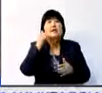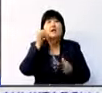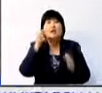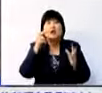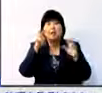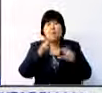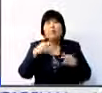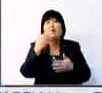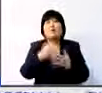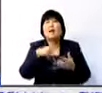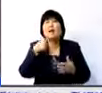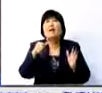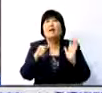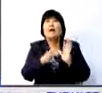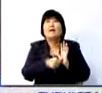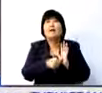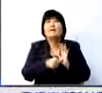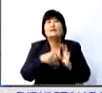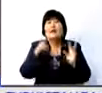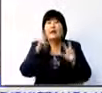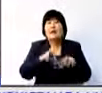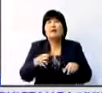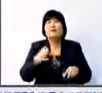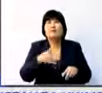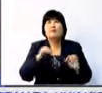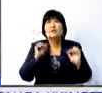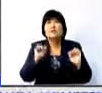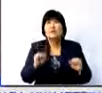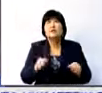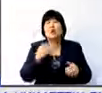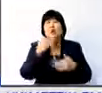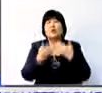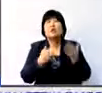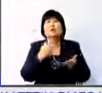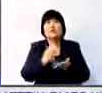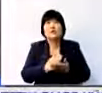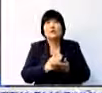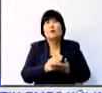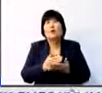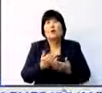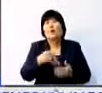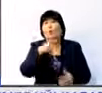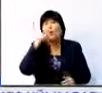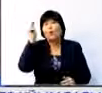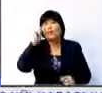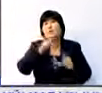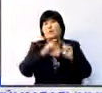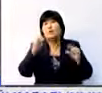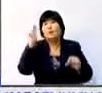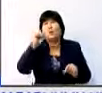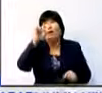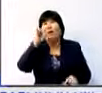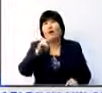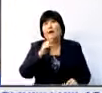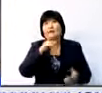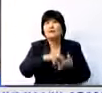мәселеде айтып өттім. 6-да қаралып, соны бізге возможностьке сұранып жатырмыз. Енді орыс мектебінде оқиды,